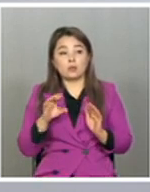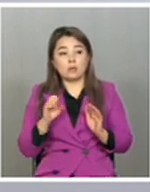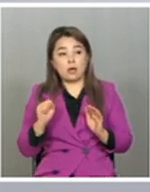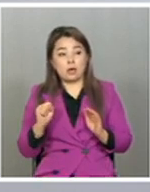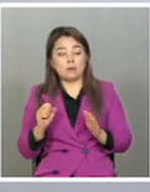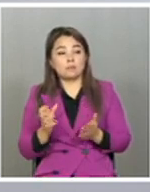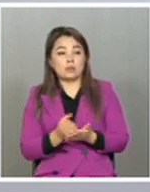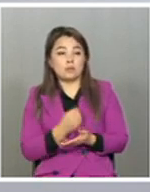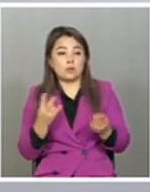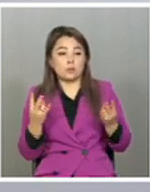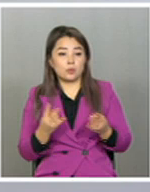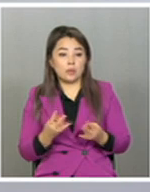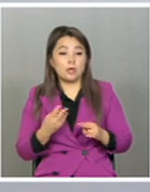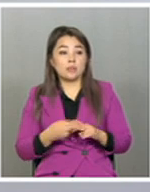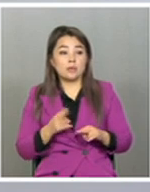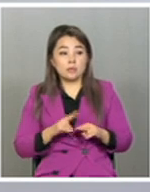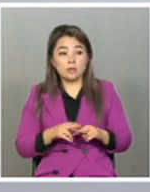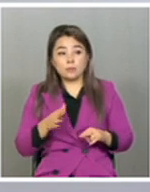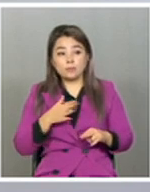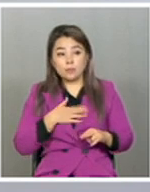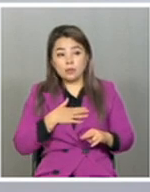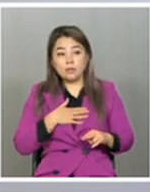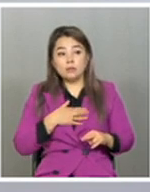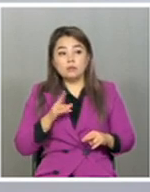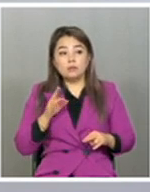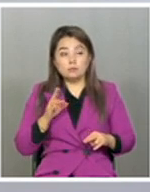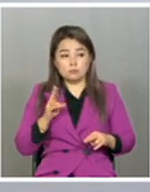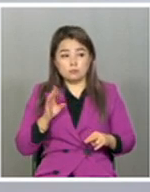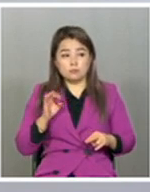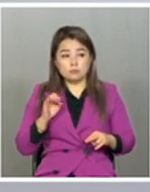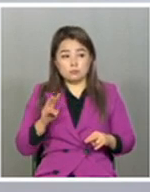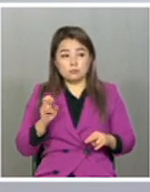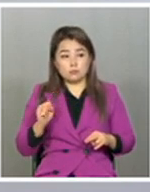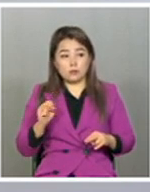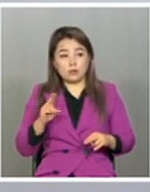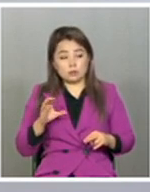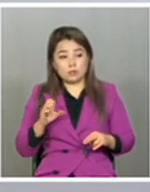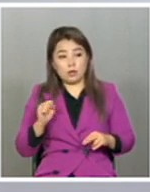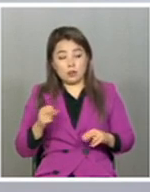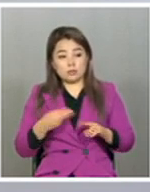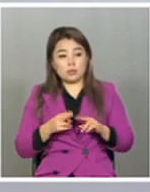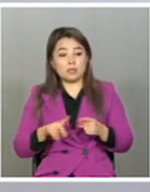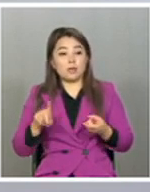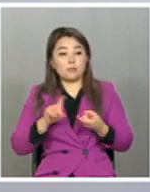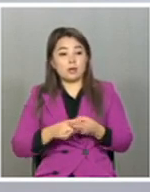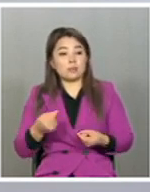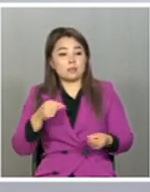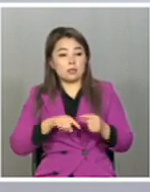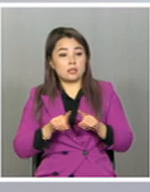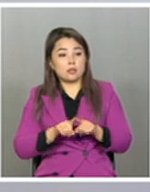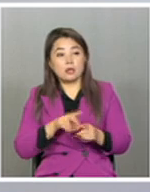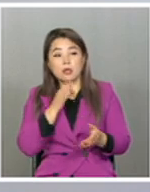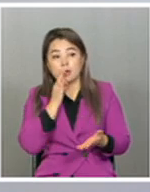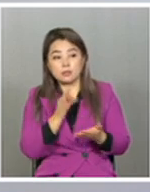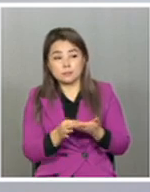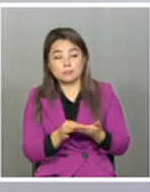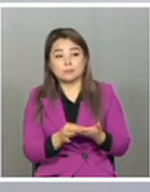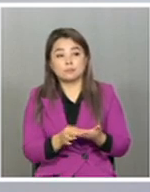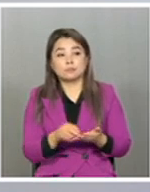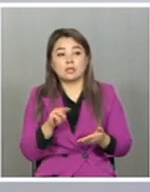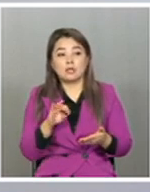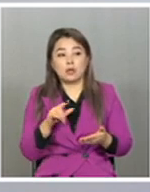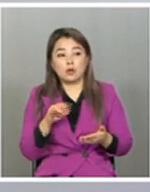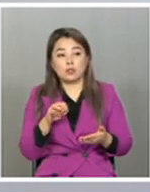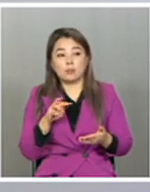табыңыз. Енді біз синус а мен косинус а-ның арасында байланыс білдіретін